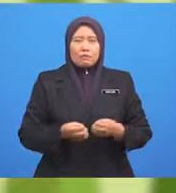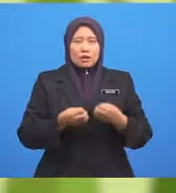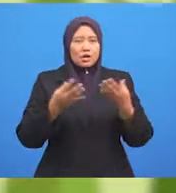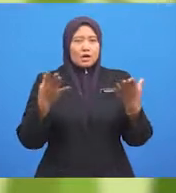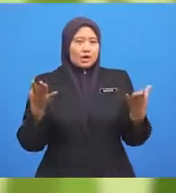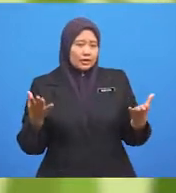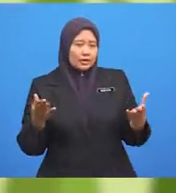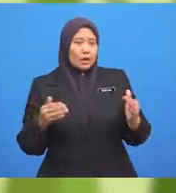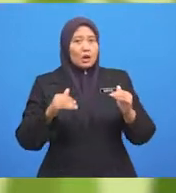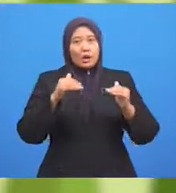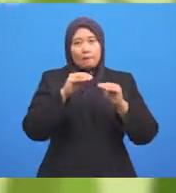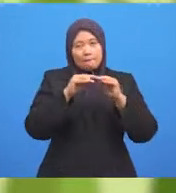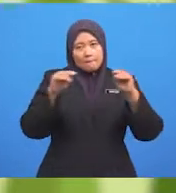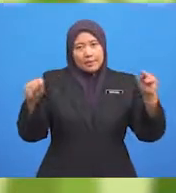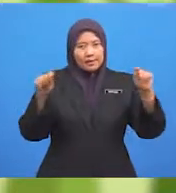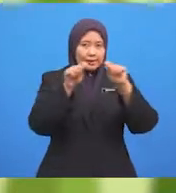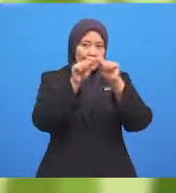banyak